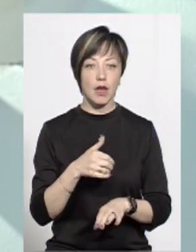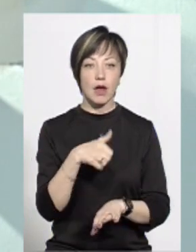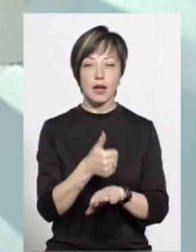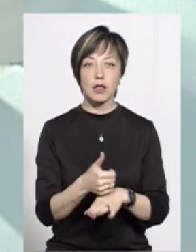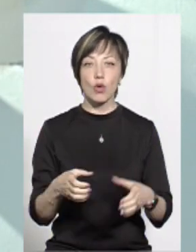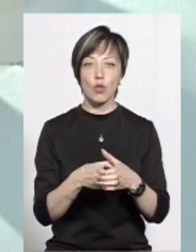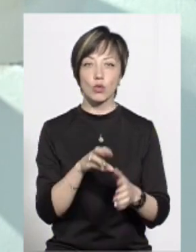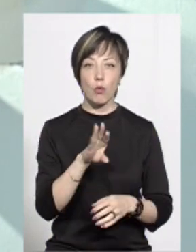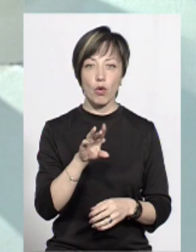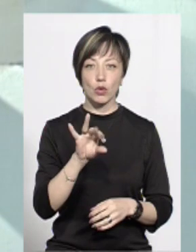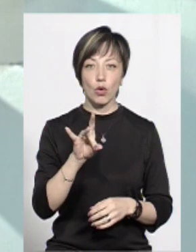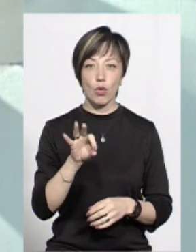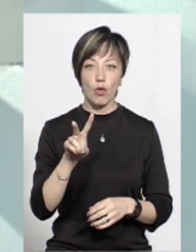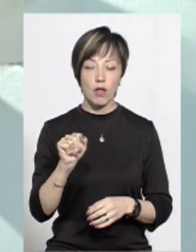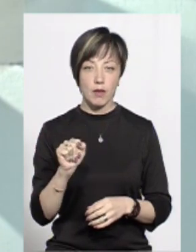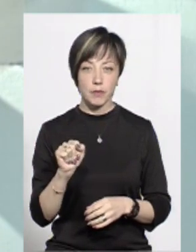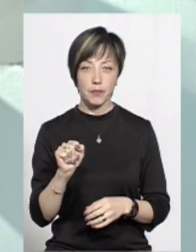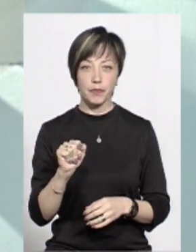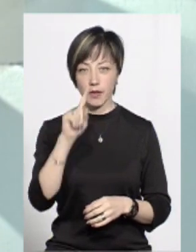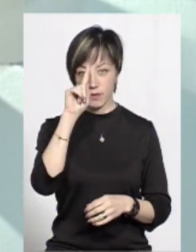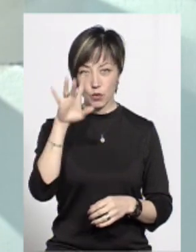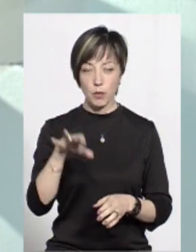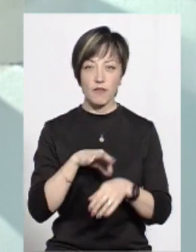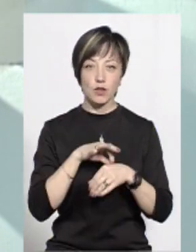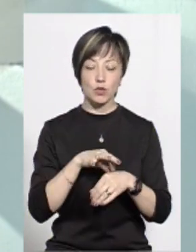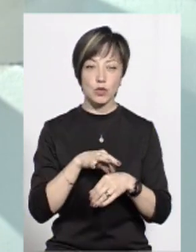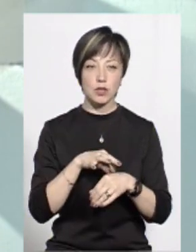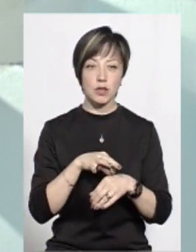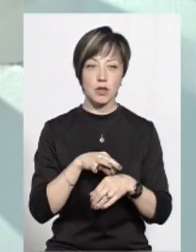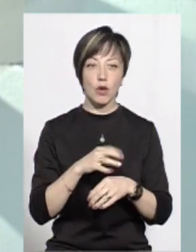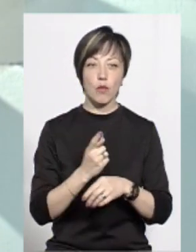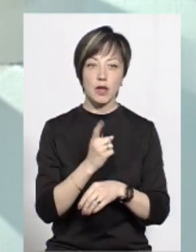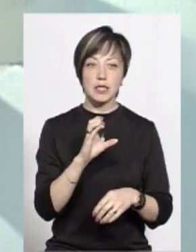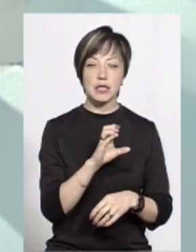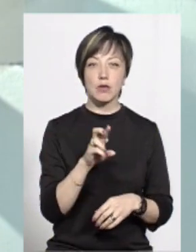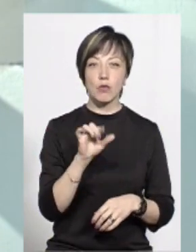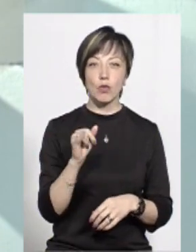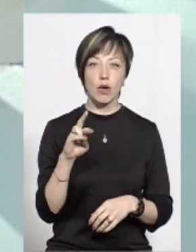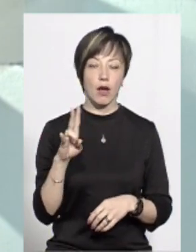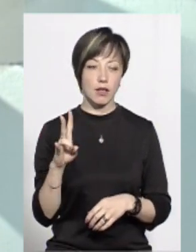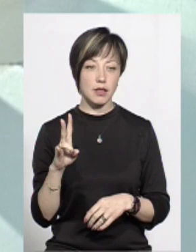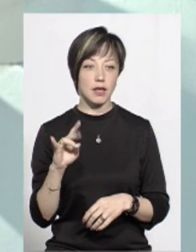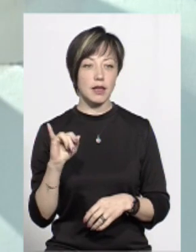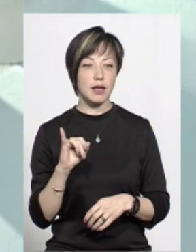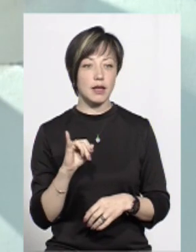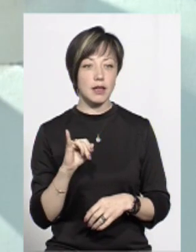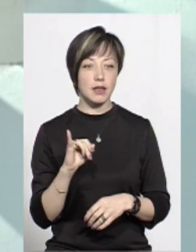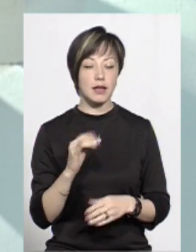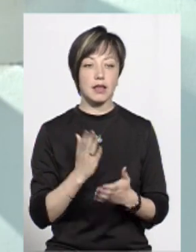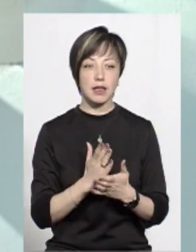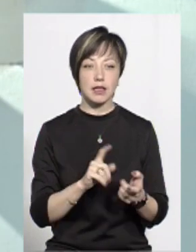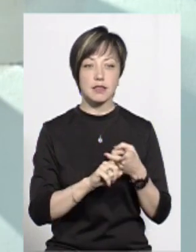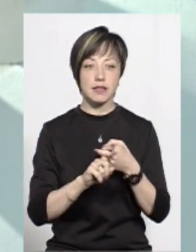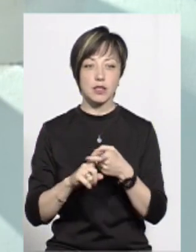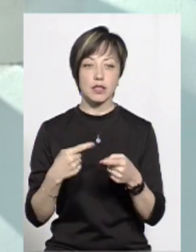гурту «Моторола» Сергій Присяжний, відомий ведучий шоумен, гуморист Сергій Буян. І, тобто, є